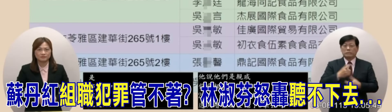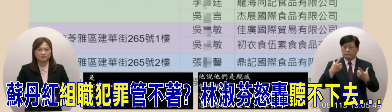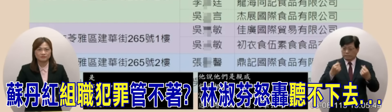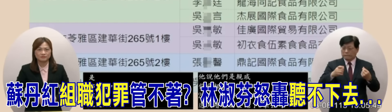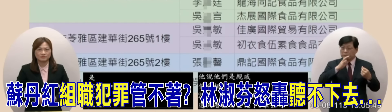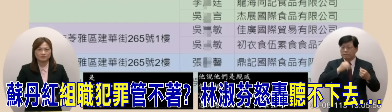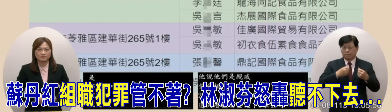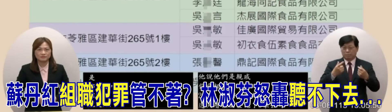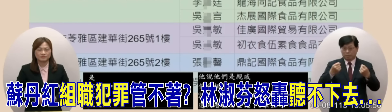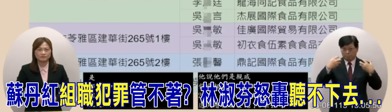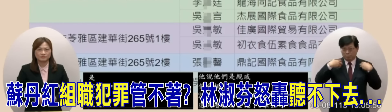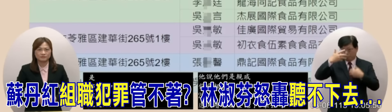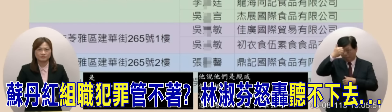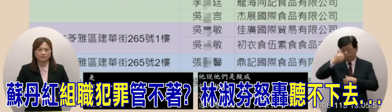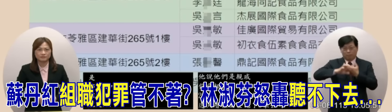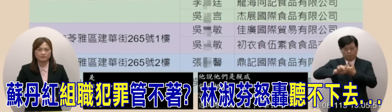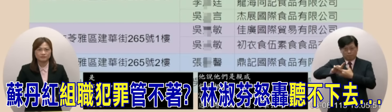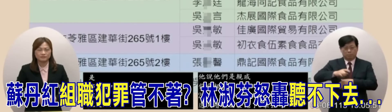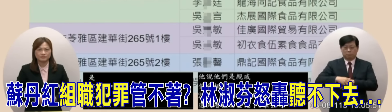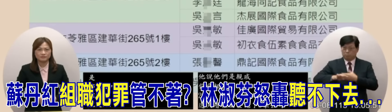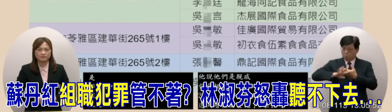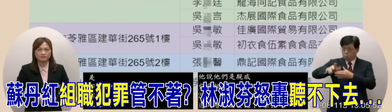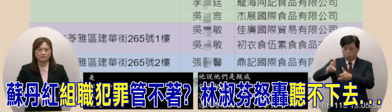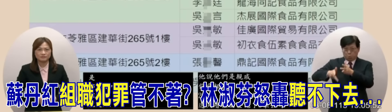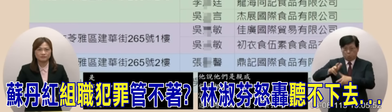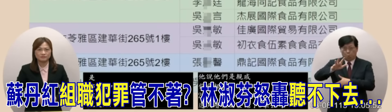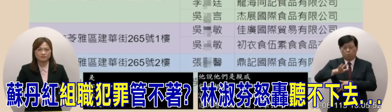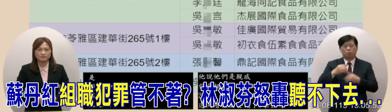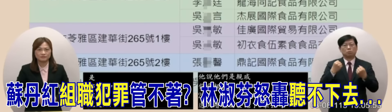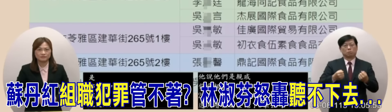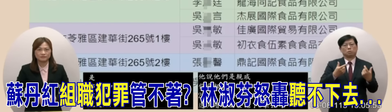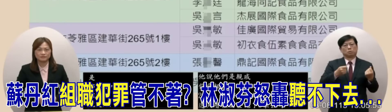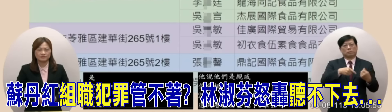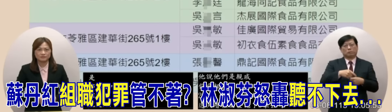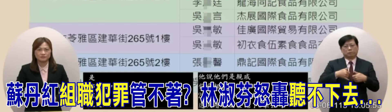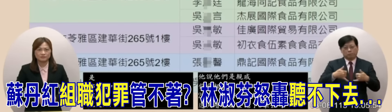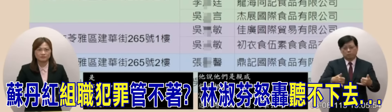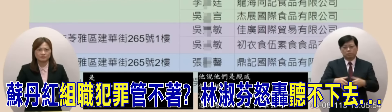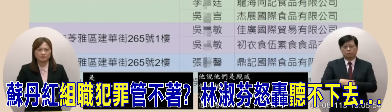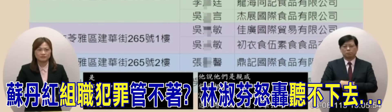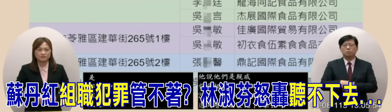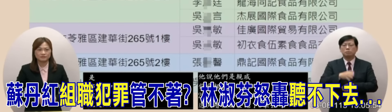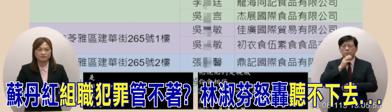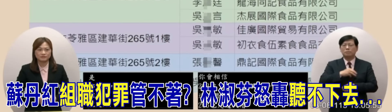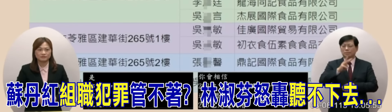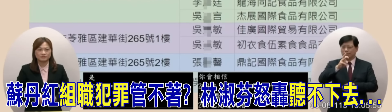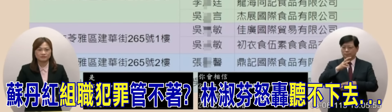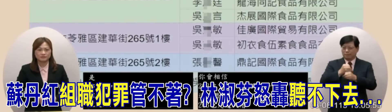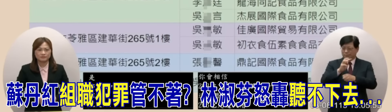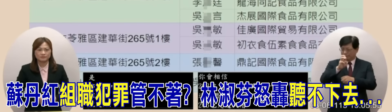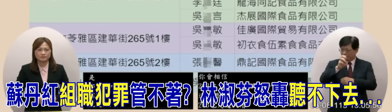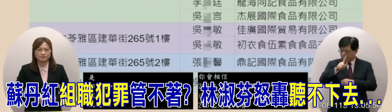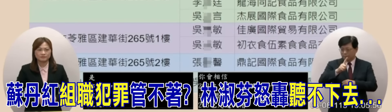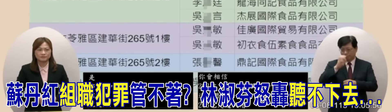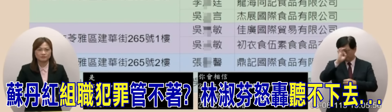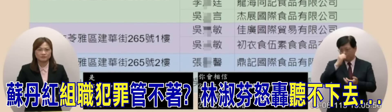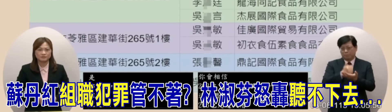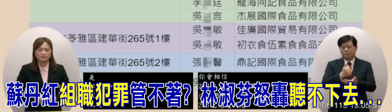个负责人，还有另外一个，他们还有工厂也在文龙东路，但是是31号，我查出